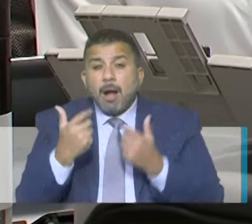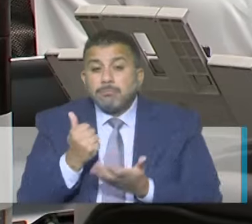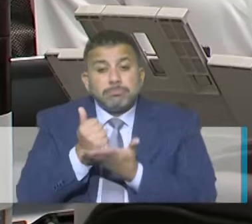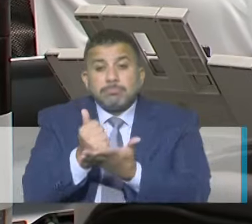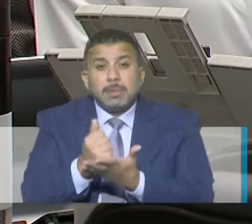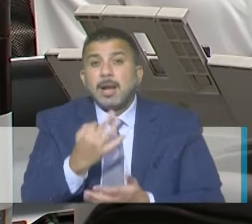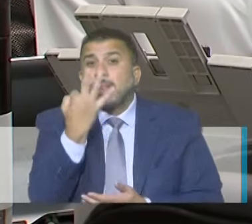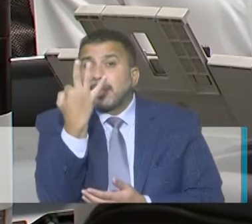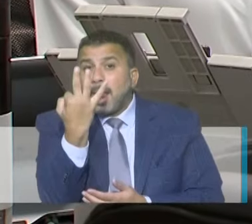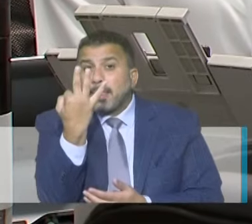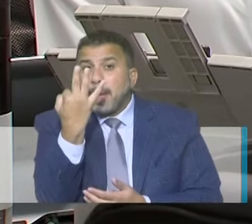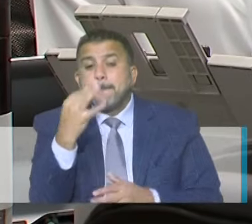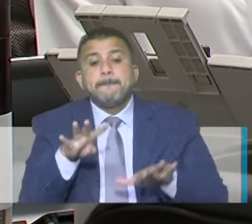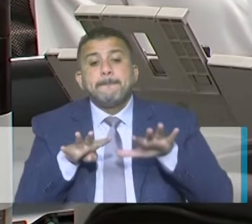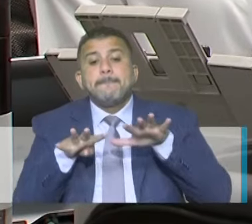قيمته